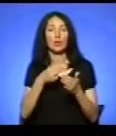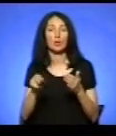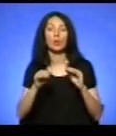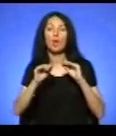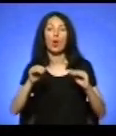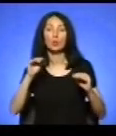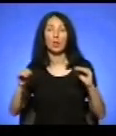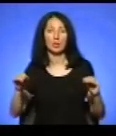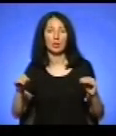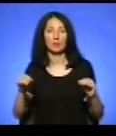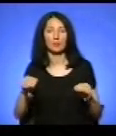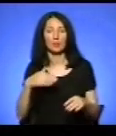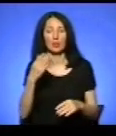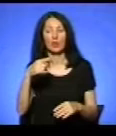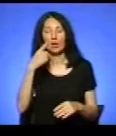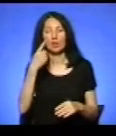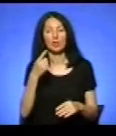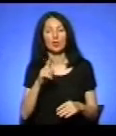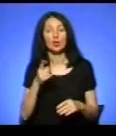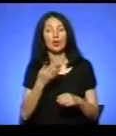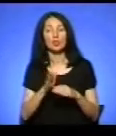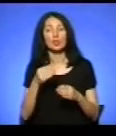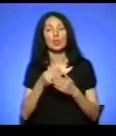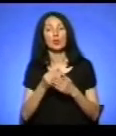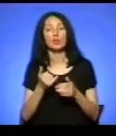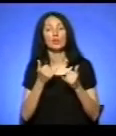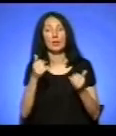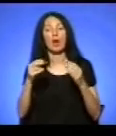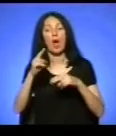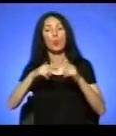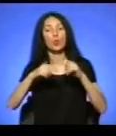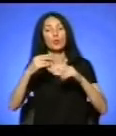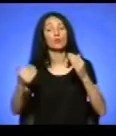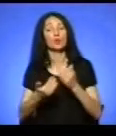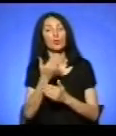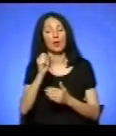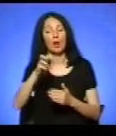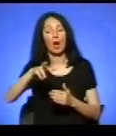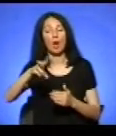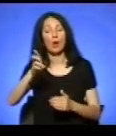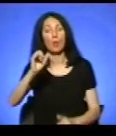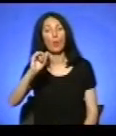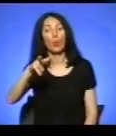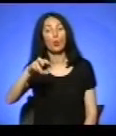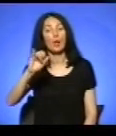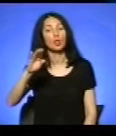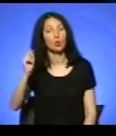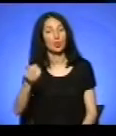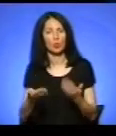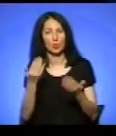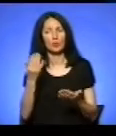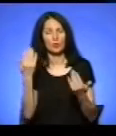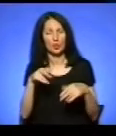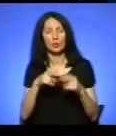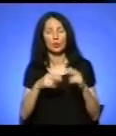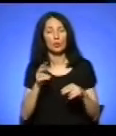обладнання. Ви кажете, частина коштів йде на будівництво нових. Скільки заплановано, чи вже, можливо, збудовані якісь нові амбулатори? Вони ще не збудовані,